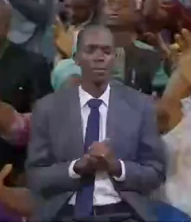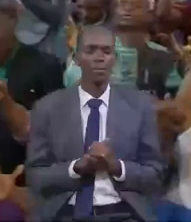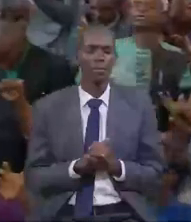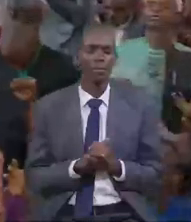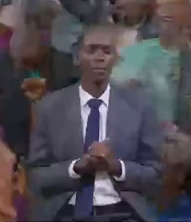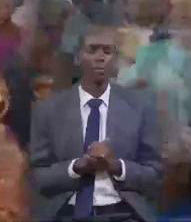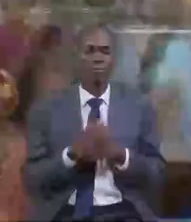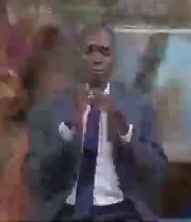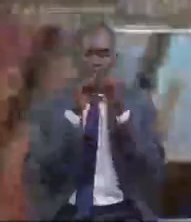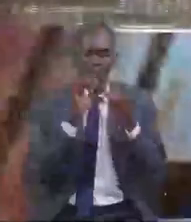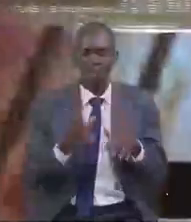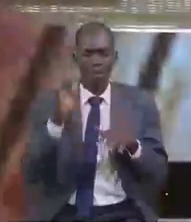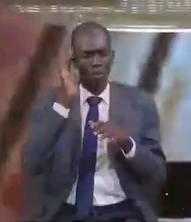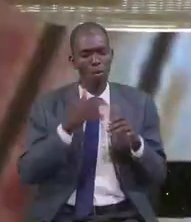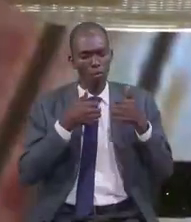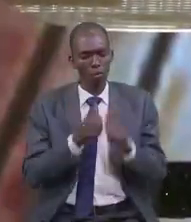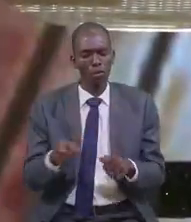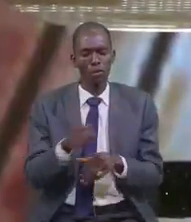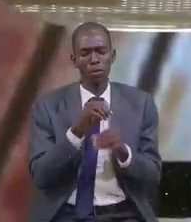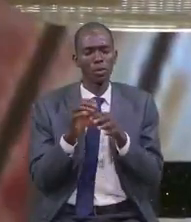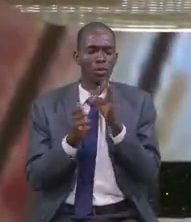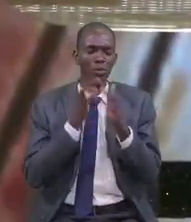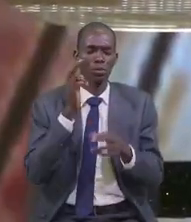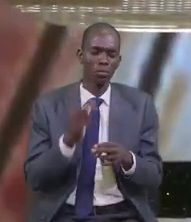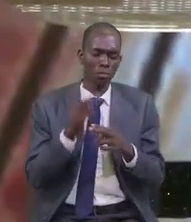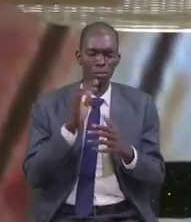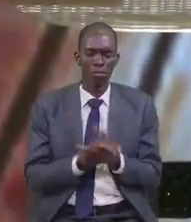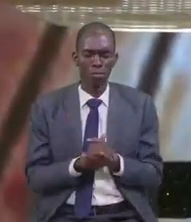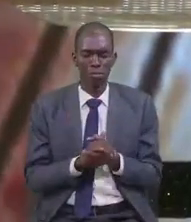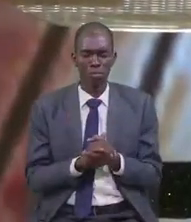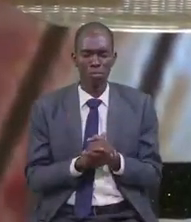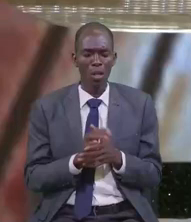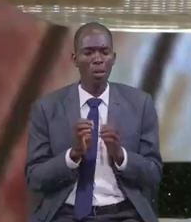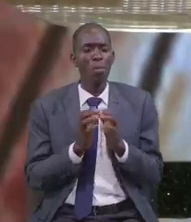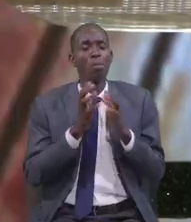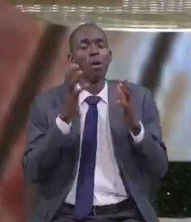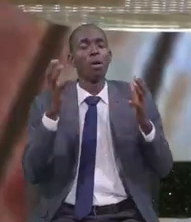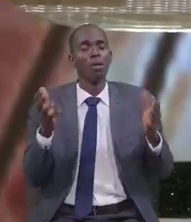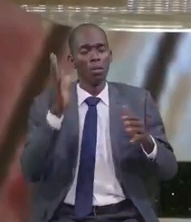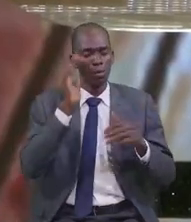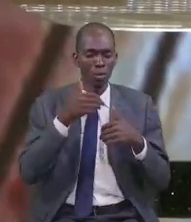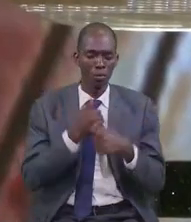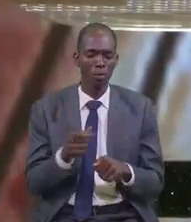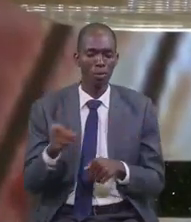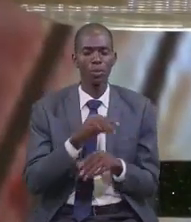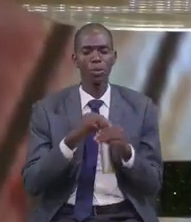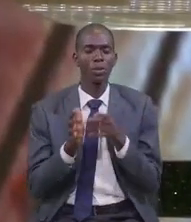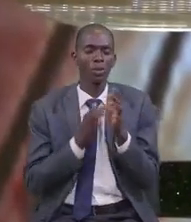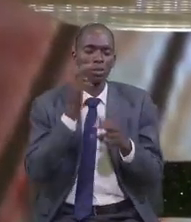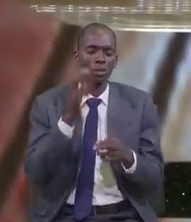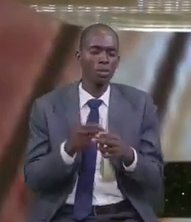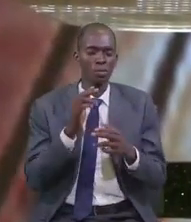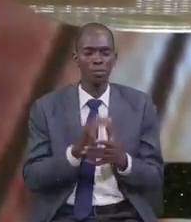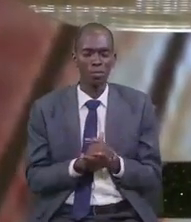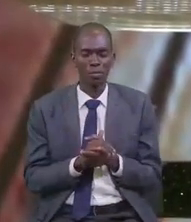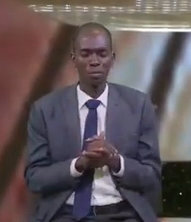Les bénédictions vont vous accompagner à la maison. L'abondance va vous accompagner à la maison.